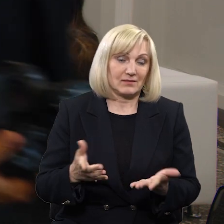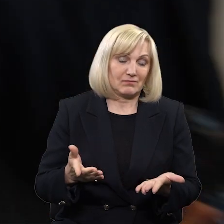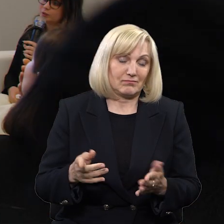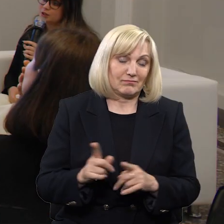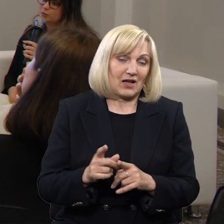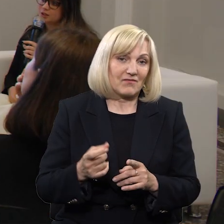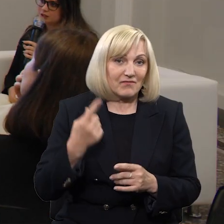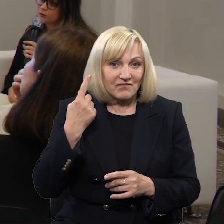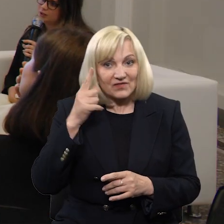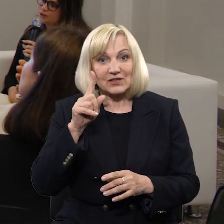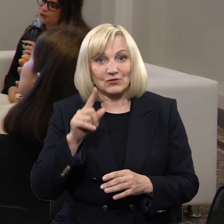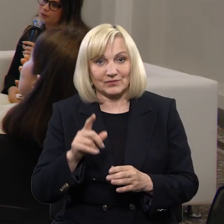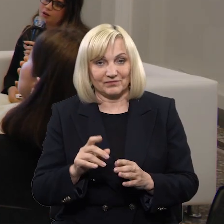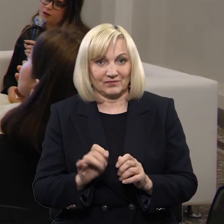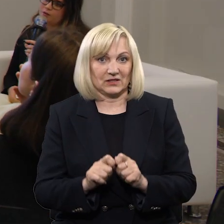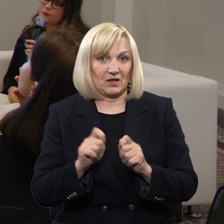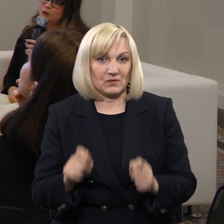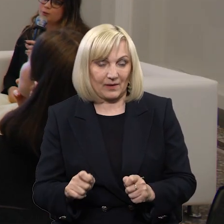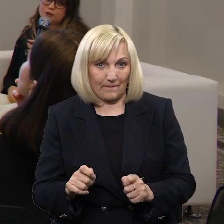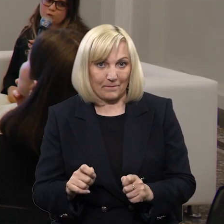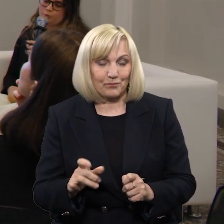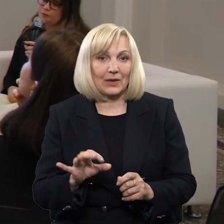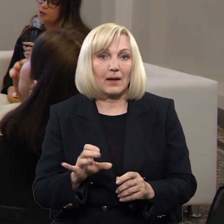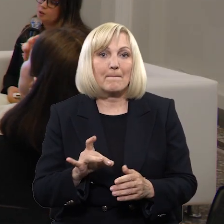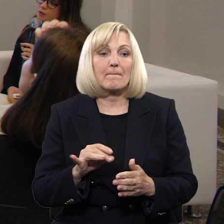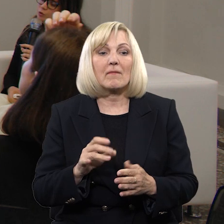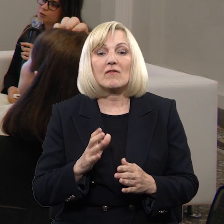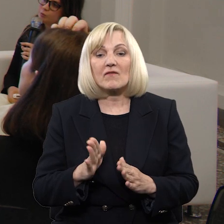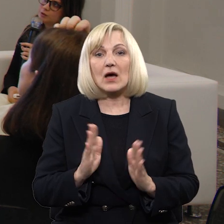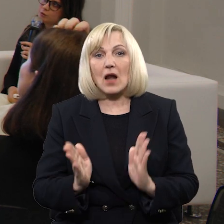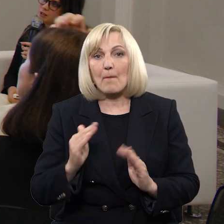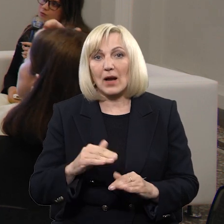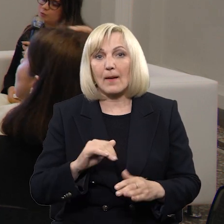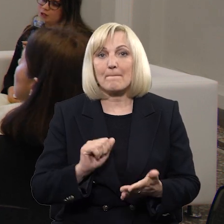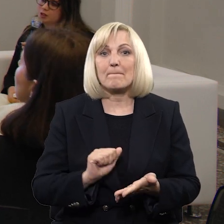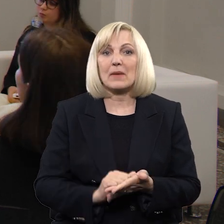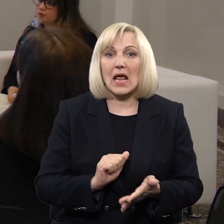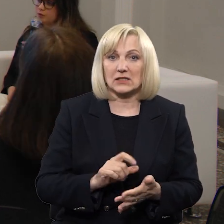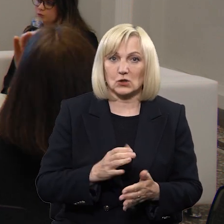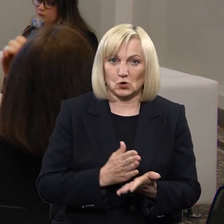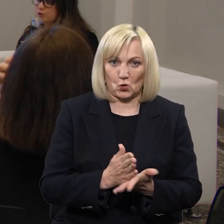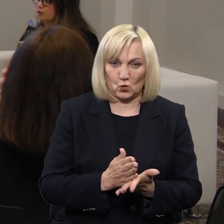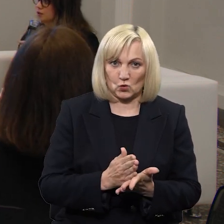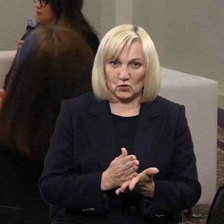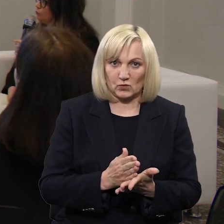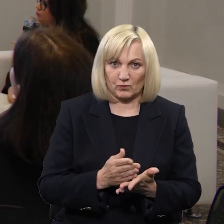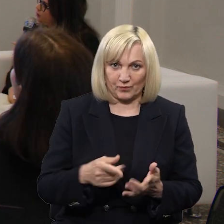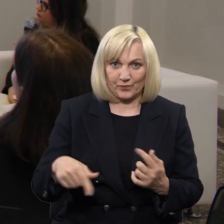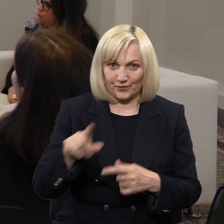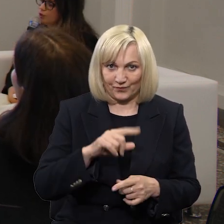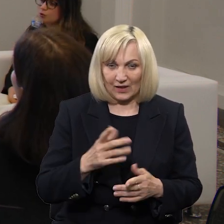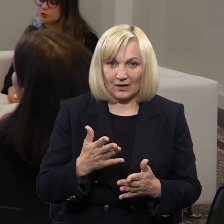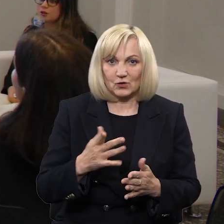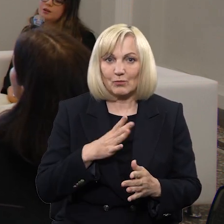пределов государственного Эрмитажа мы росли в Эрмитаже в рамках пресс-службы пресс-службы государственного Эрмитажа это первая пресс-служба вообще в российских